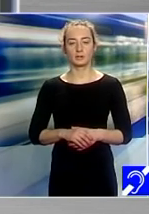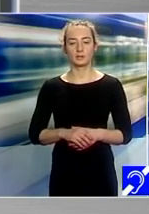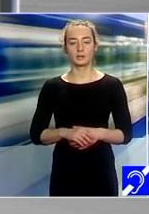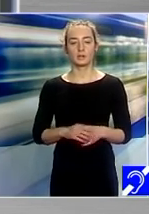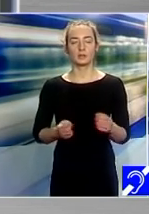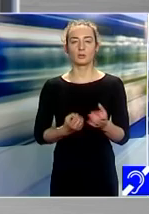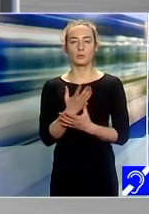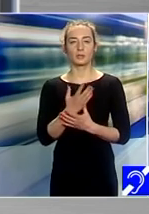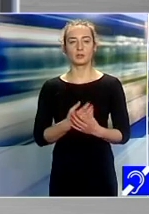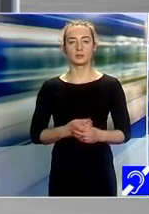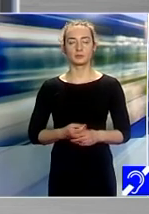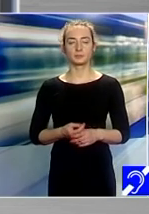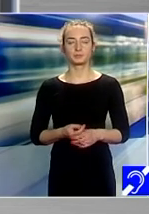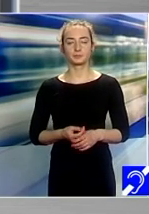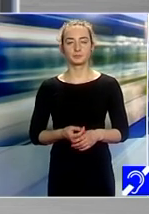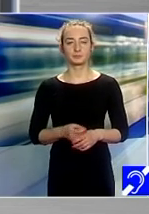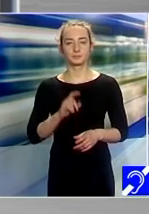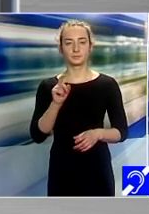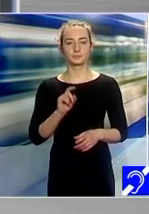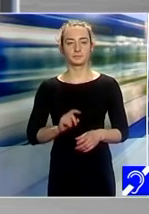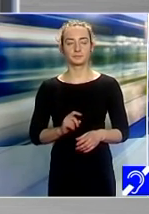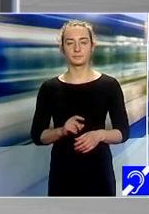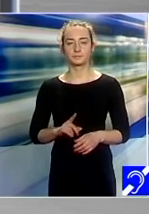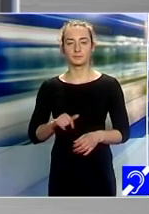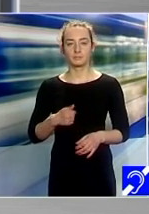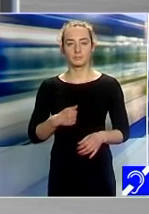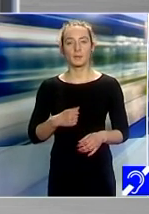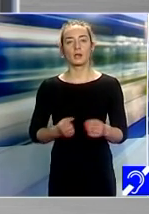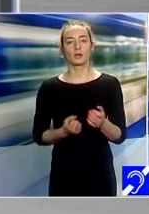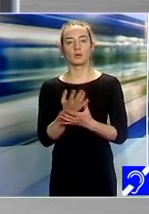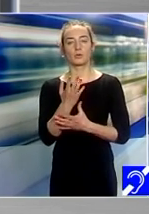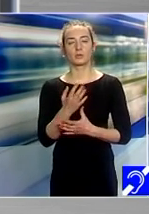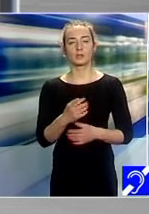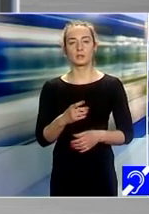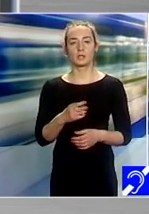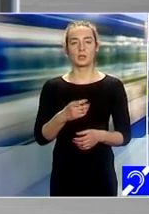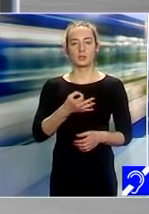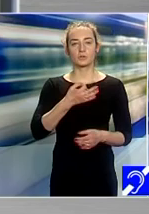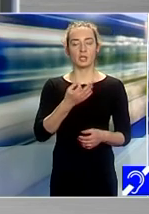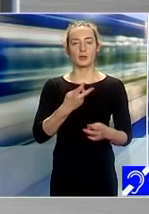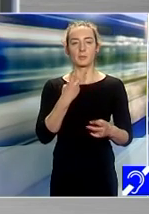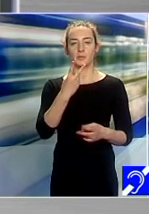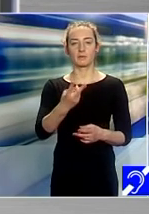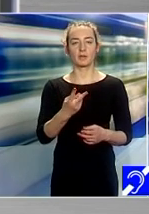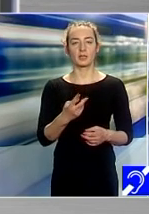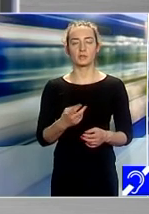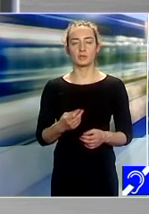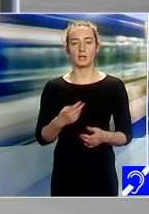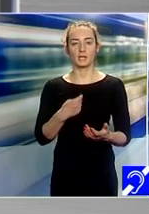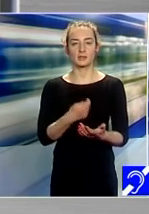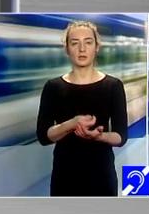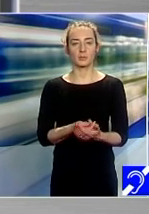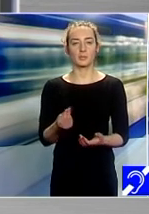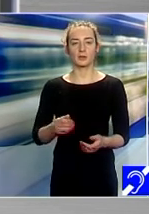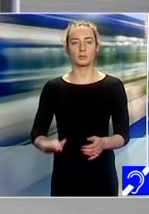Noutățile. Da. Acum, ca și noutăți, în ceea ce privește indemnizația pentru